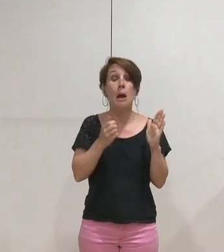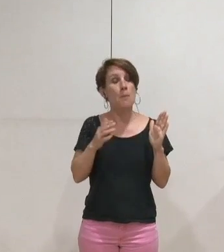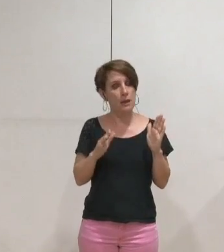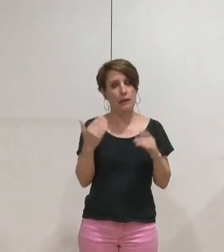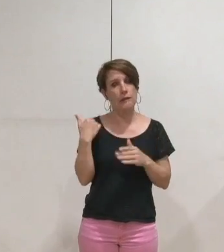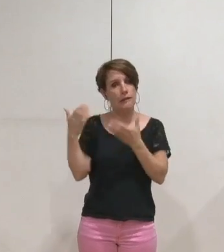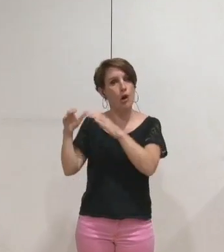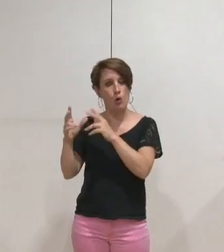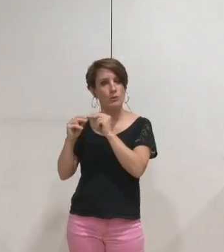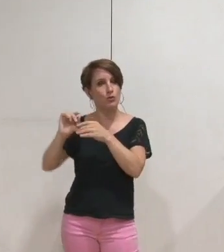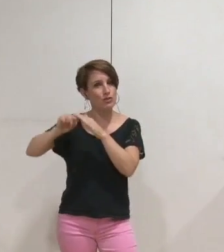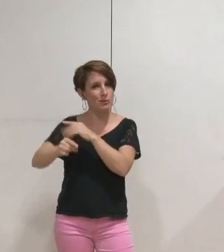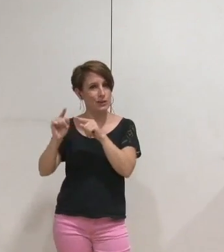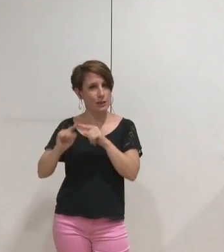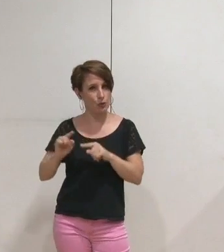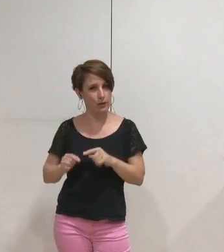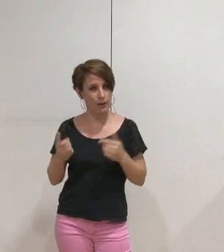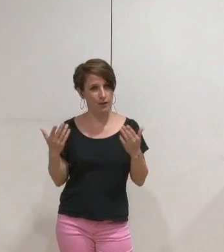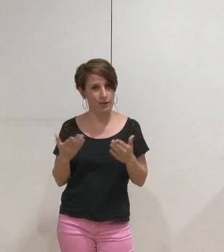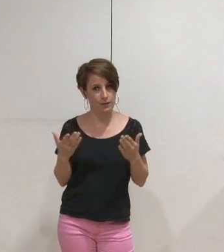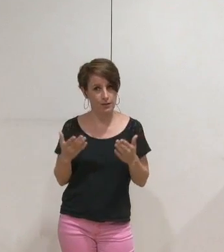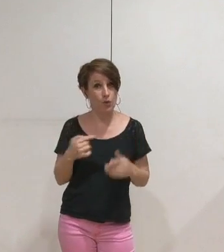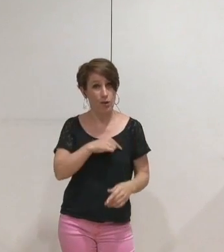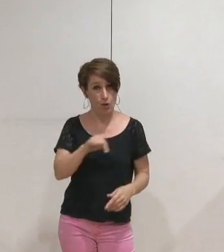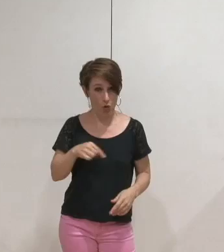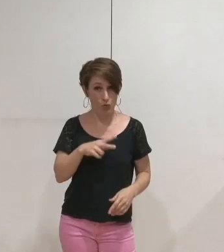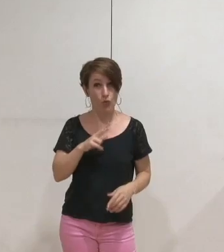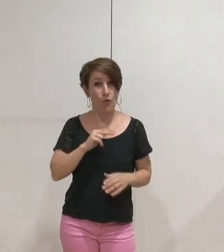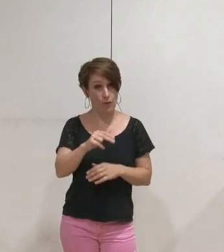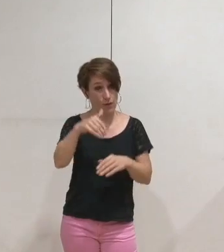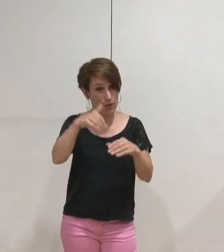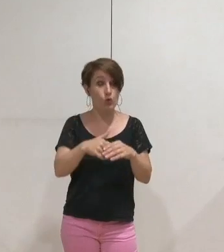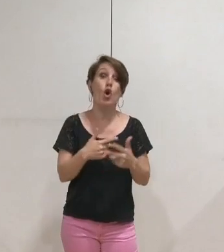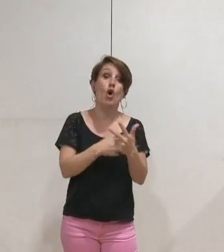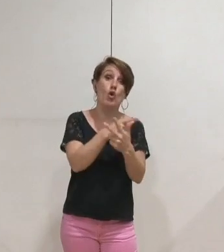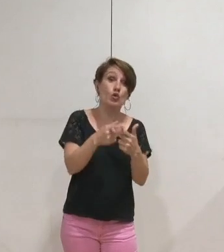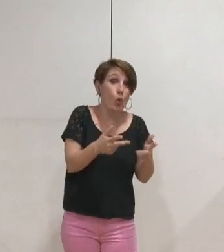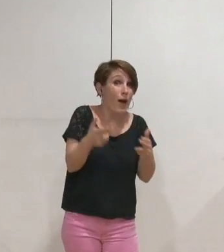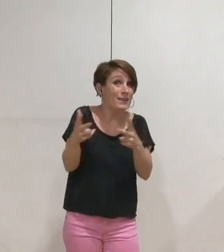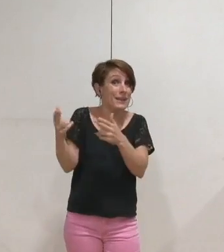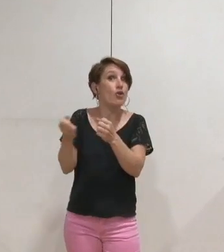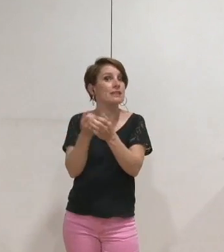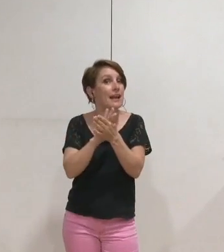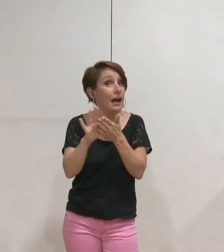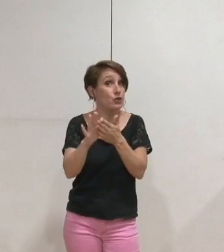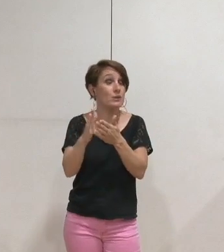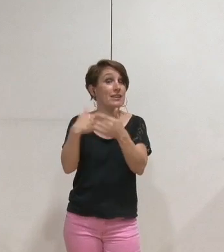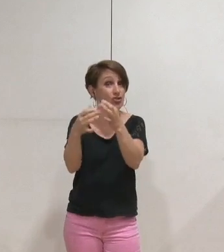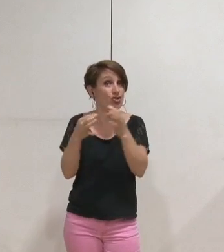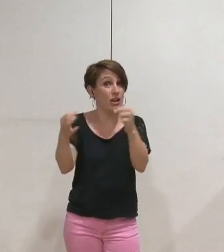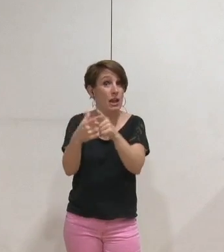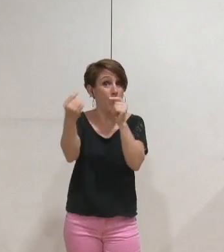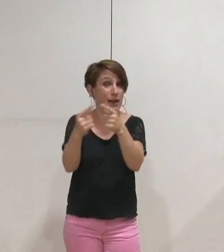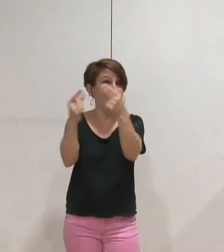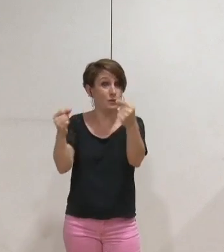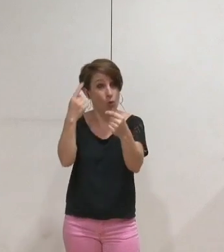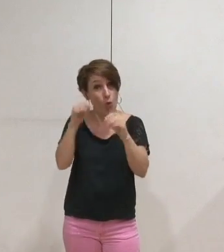en commission à savoir le fait que nous aurons trois séances gratuites dans le palais d'p SP pour les jeunes les scolaires